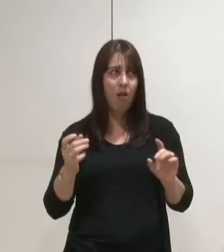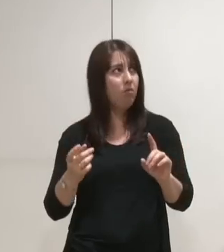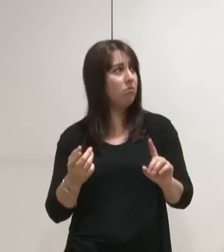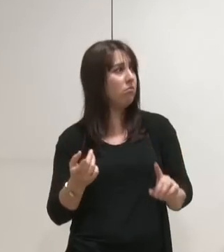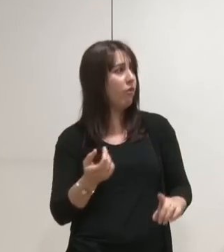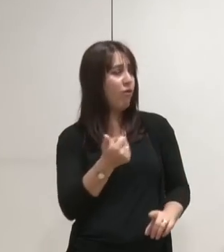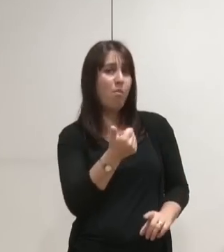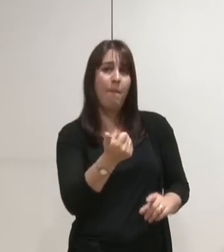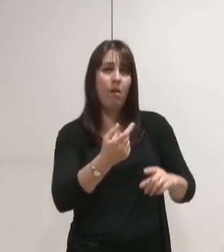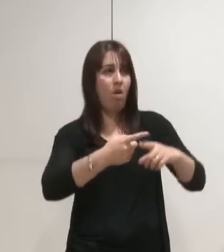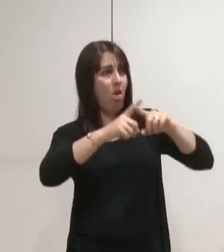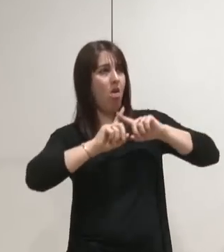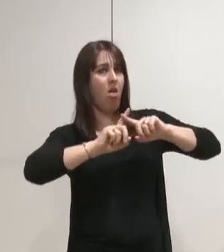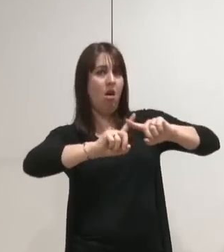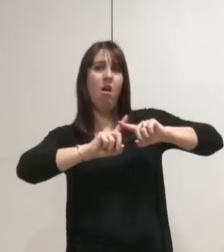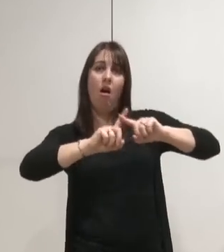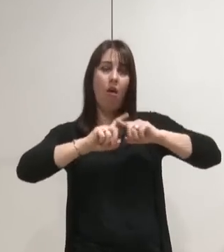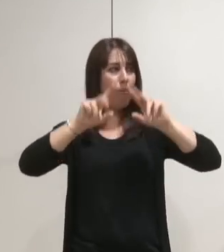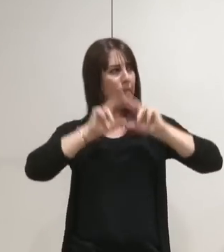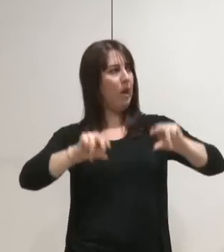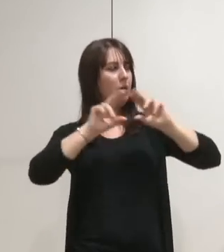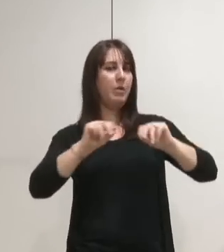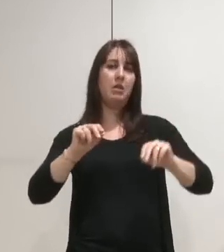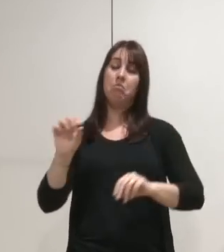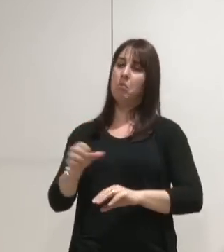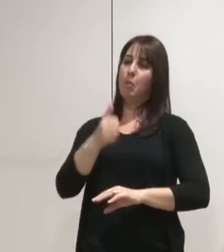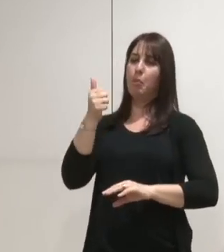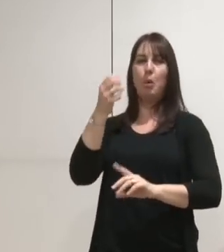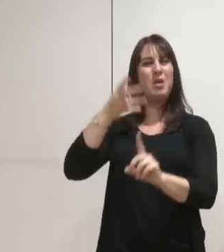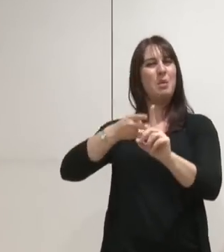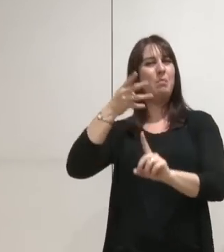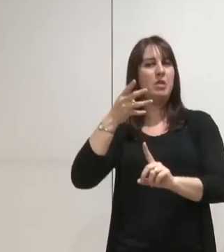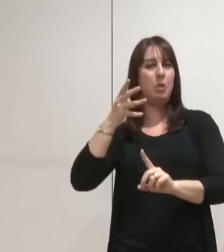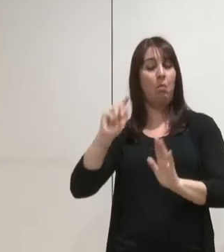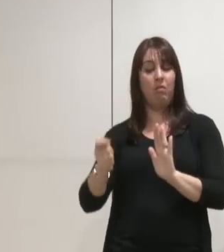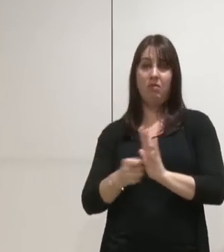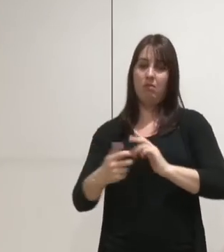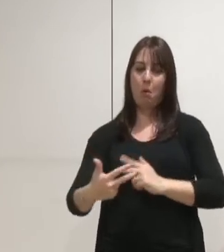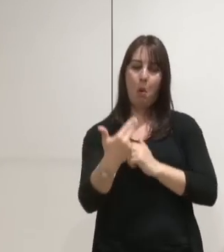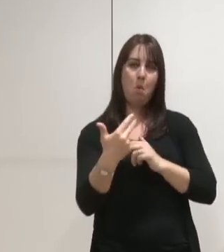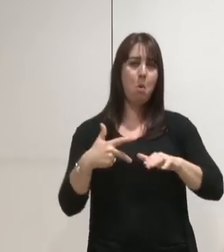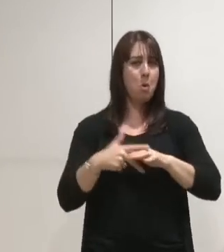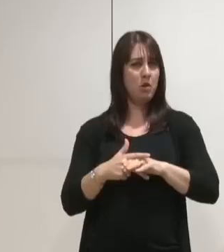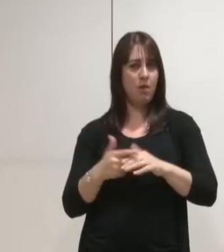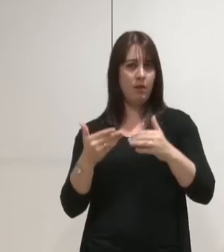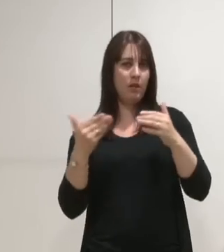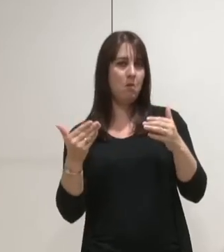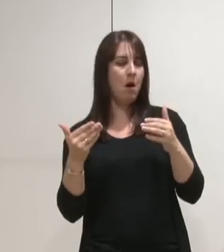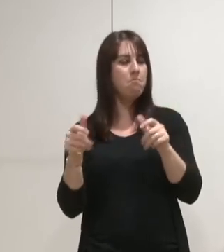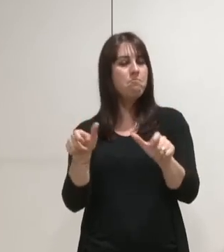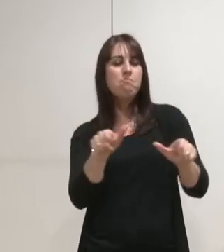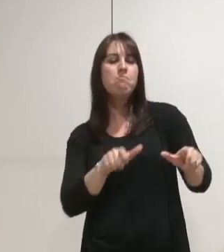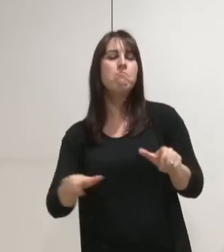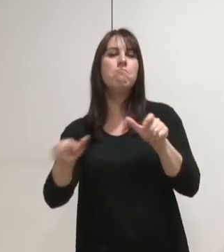expliqué expliqué que sa principale mission serait dans un premier temps de contrôler la bonne